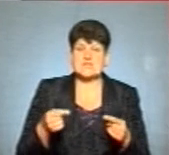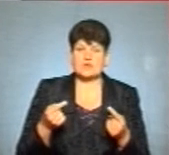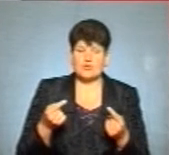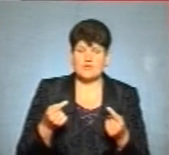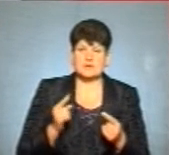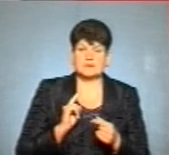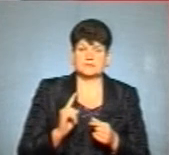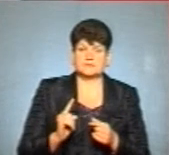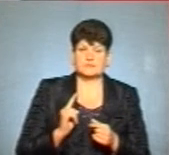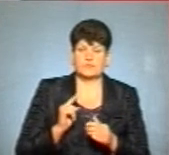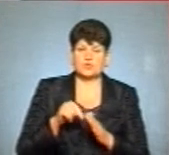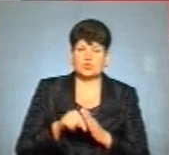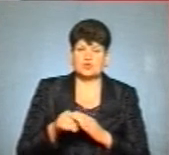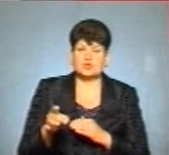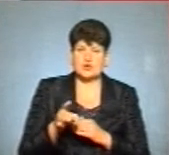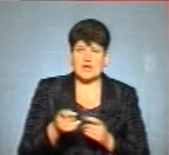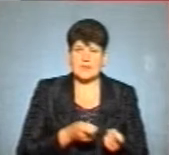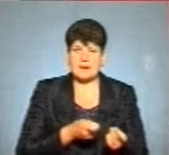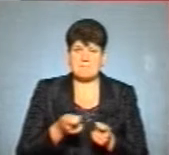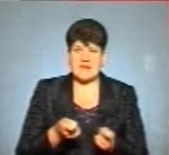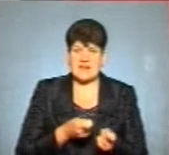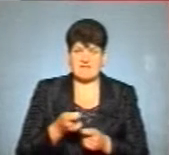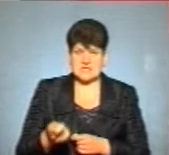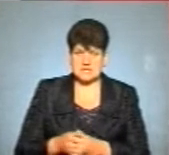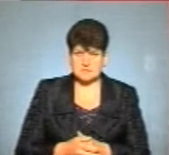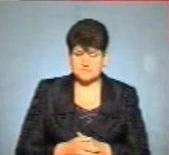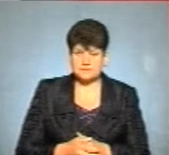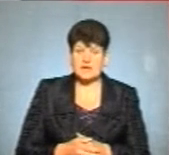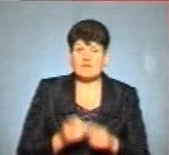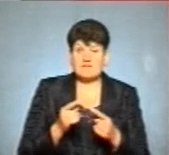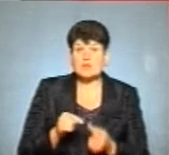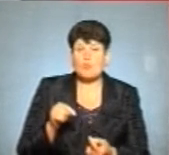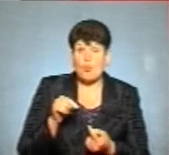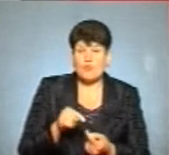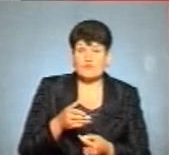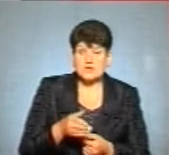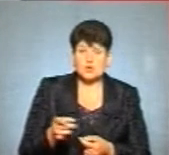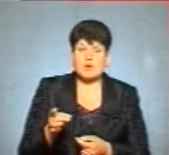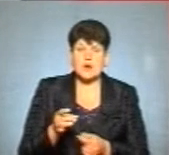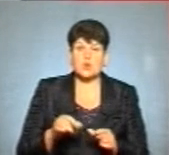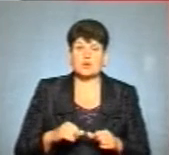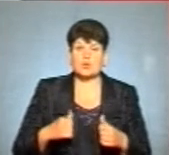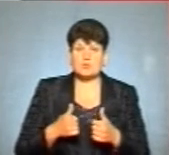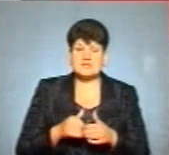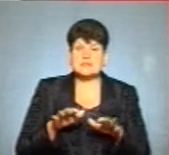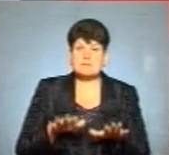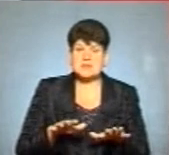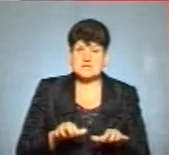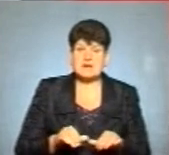регулярних внутрішньорайонних перевезень. Відповідно, районні комісії, місцеві